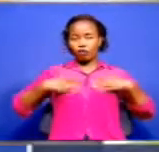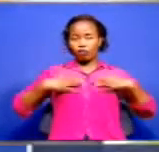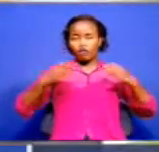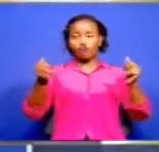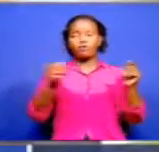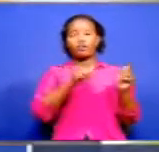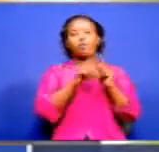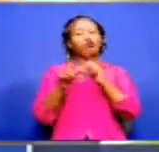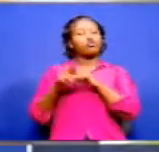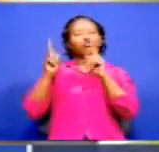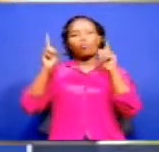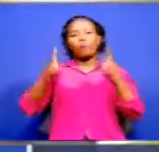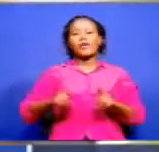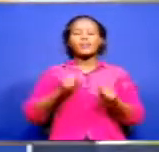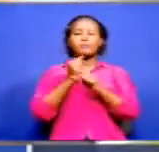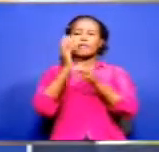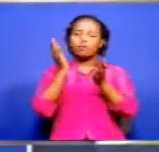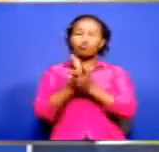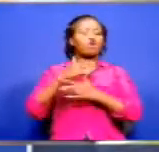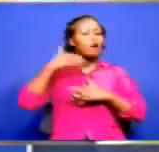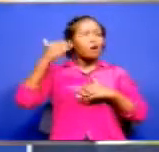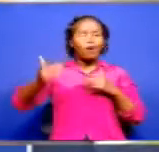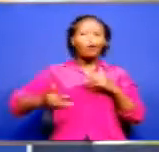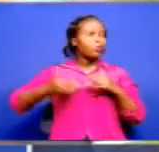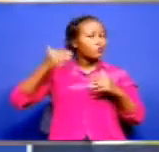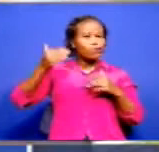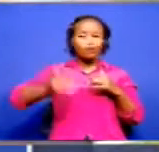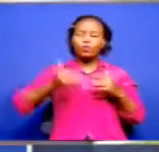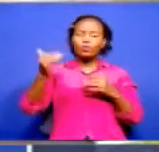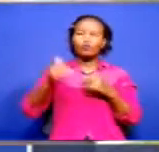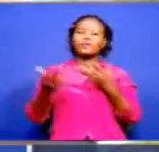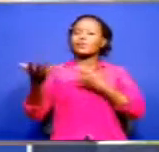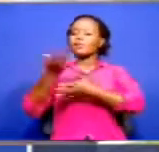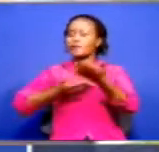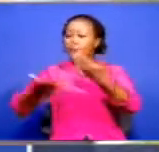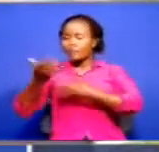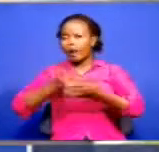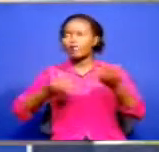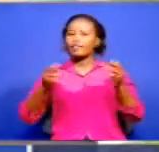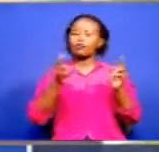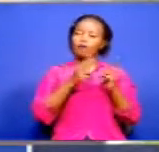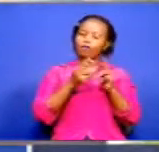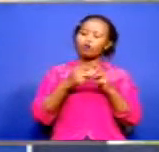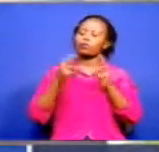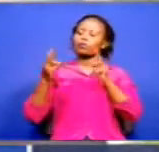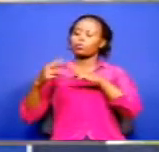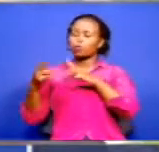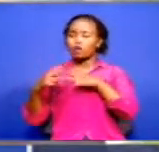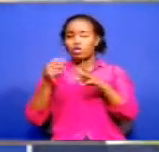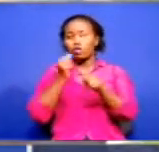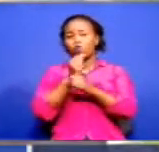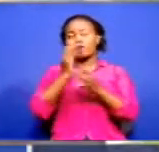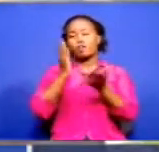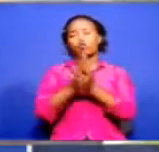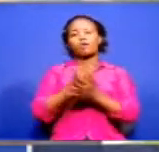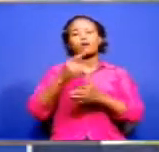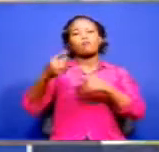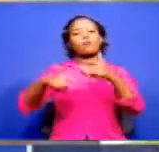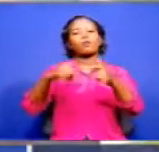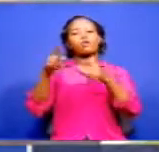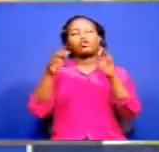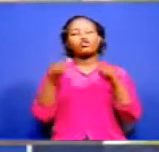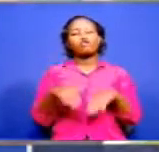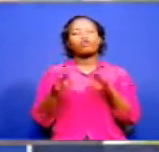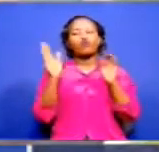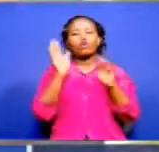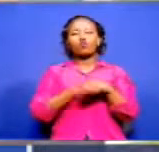wameambiwa wahakikishe ya kwamba wanakutana mara kwa mara kuhakikisha ya kwamba wanaendelea kuzingatia uhusiano